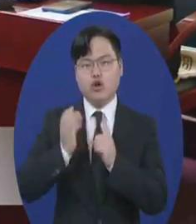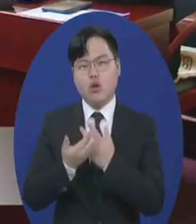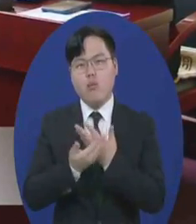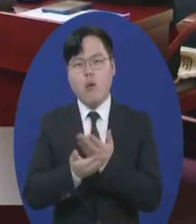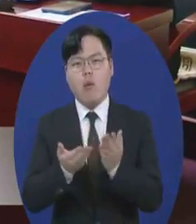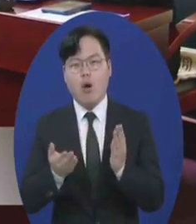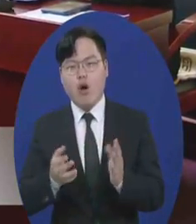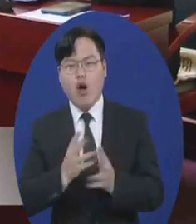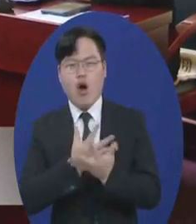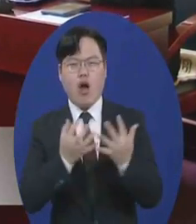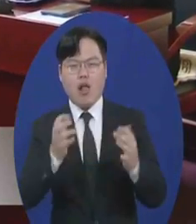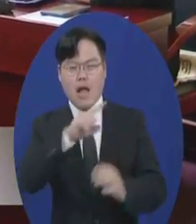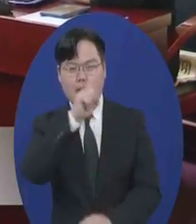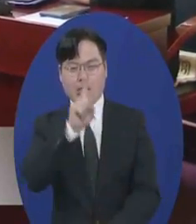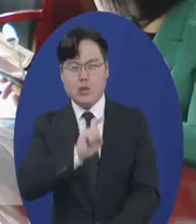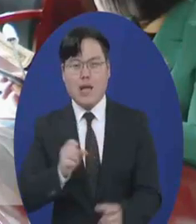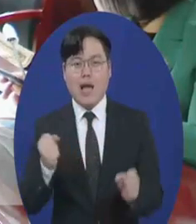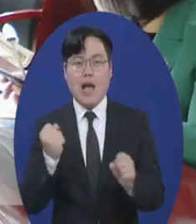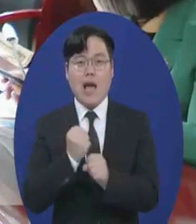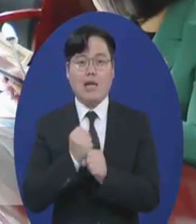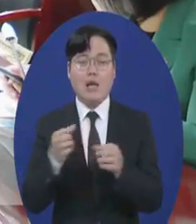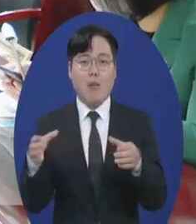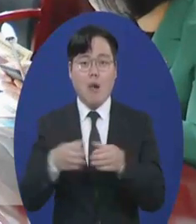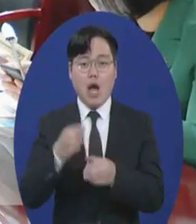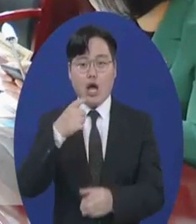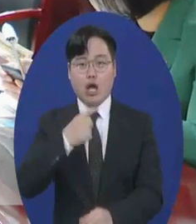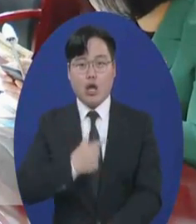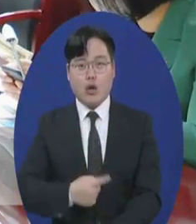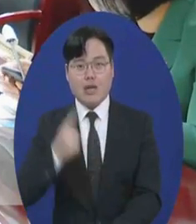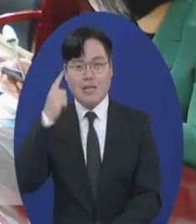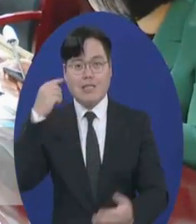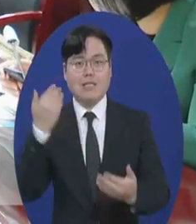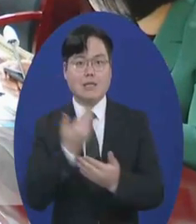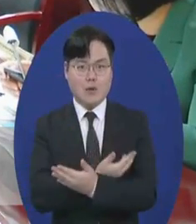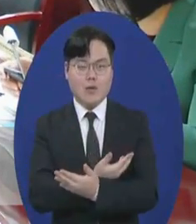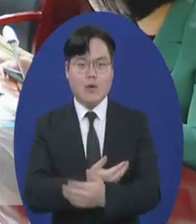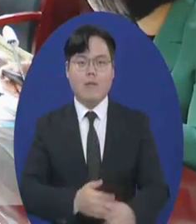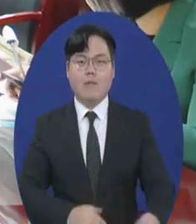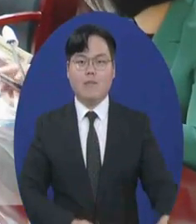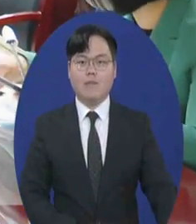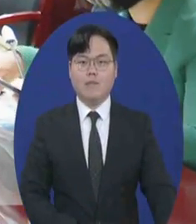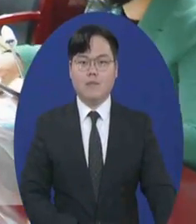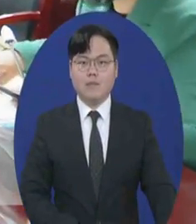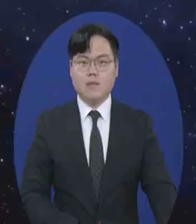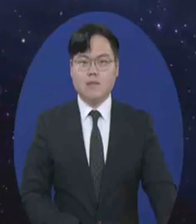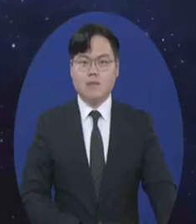гэгээрүүлэх зэрэг олон асуудлын талаар ажлын хэсгийн гишүүд, оролцогчид санал солилцлоо.